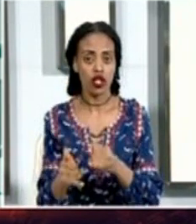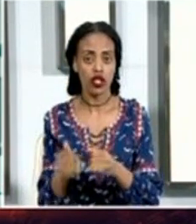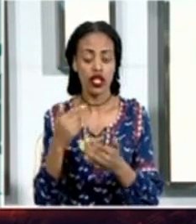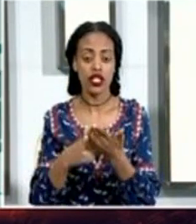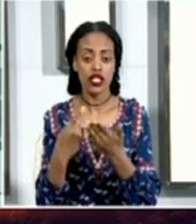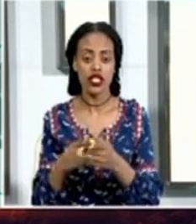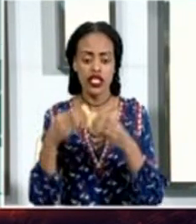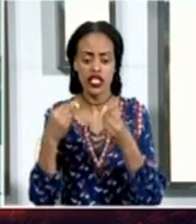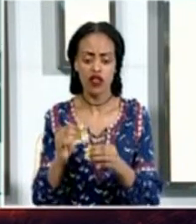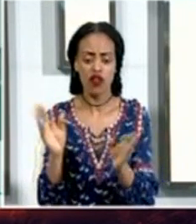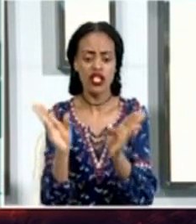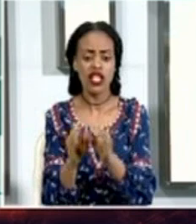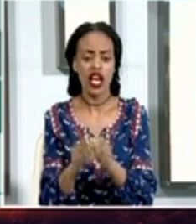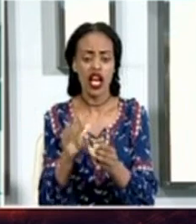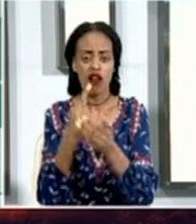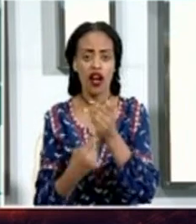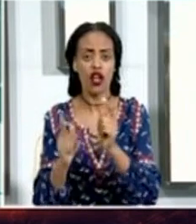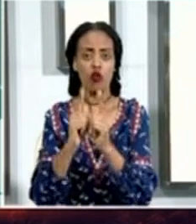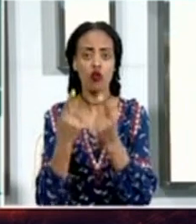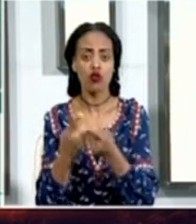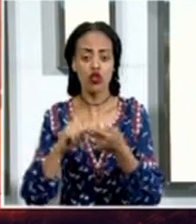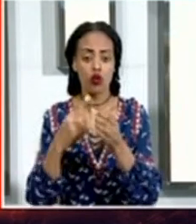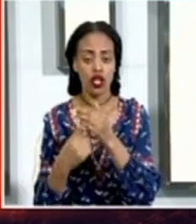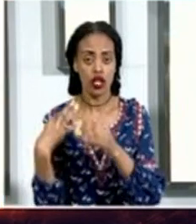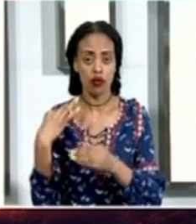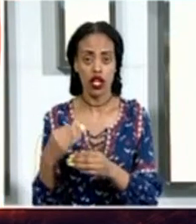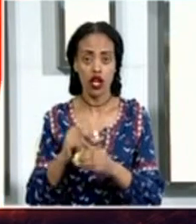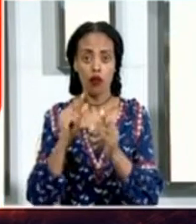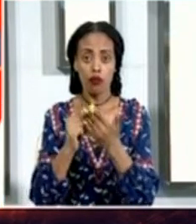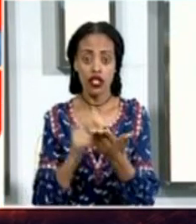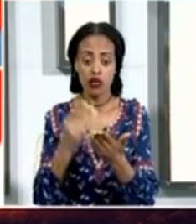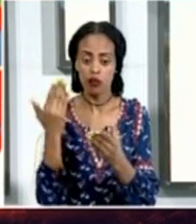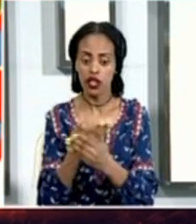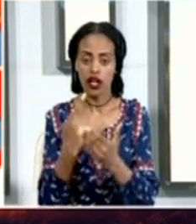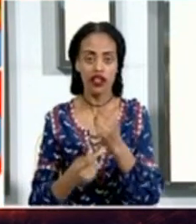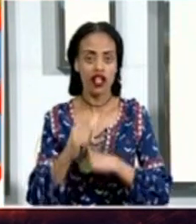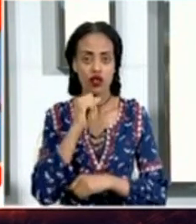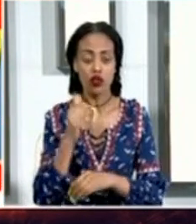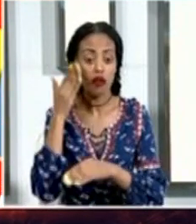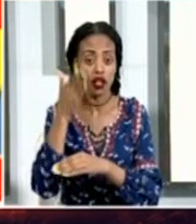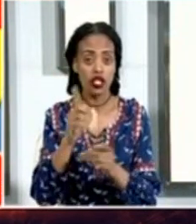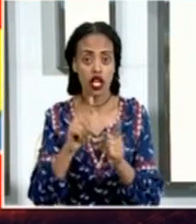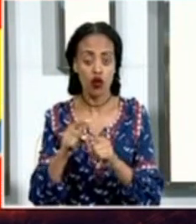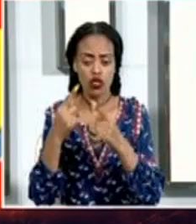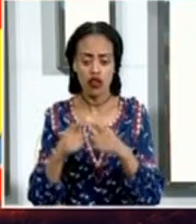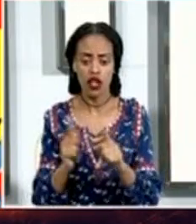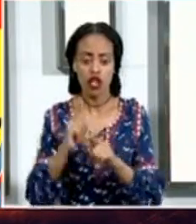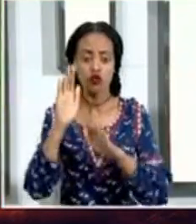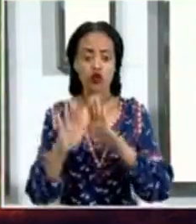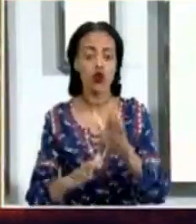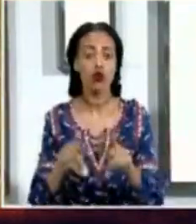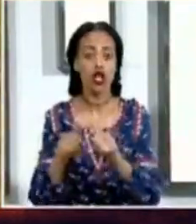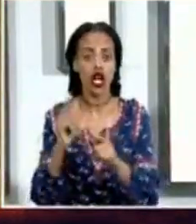እዚ ንጥፍኣት ዝተኣኻኸበ ኣሃድኣዊ ጉጅለ ውልቀ መላኺ በጀት ምኽልካል ጥራሕ እንተይኮነስ ኣብ ቀጻሊ እውን ዝተፈላለዩ ስጉምትታት